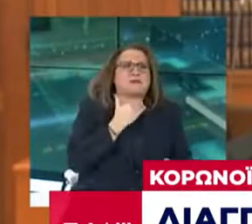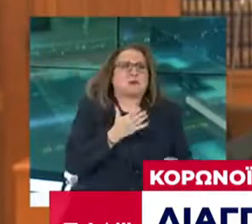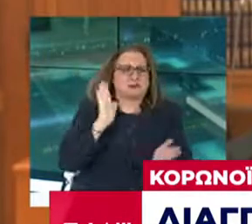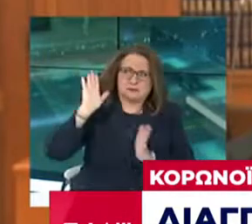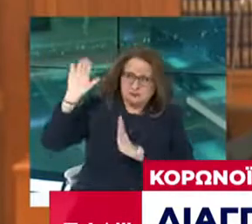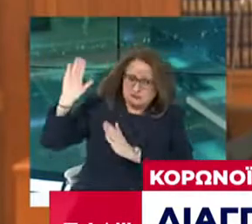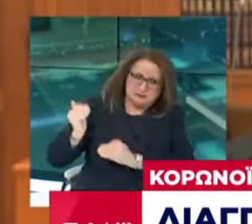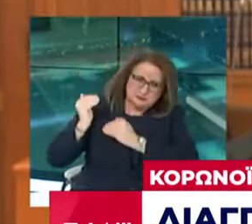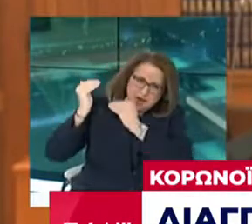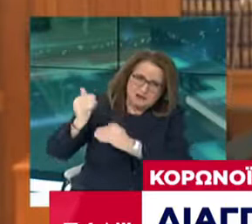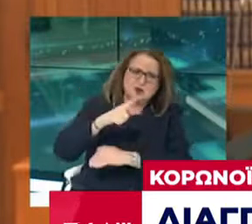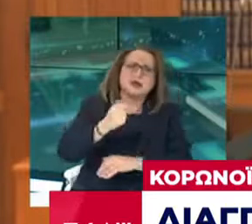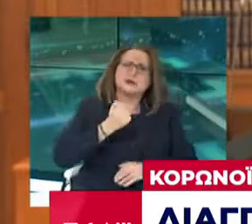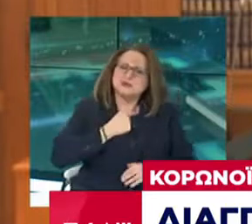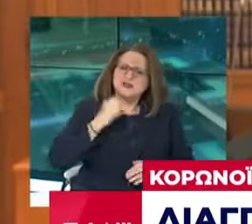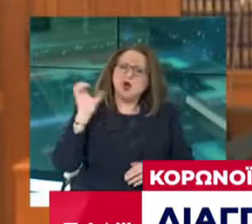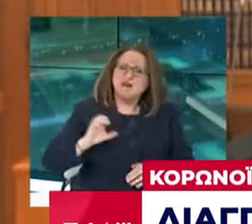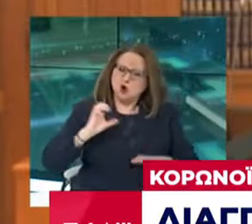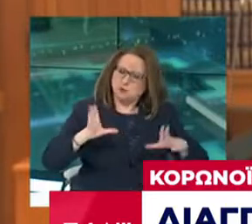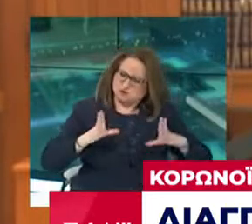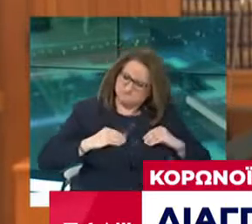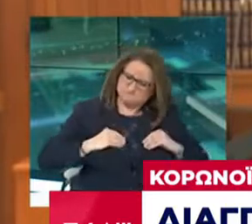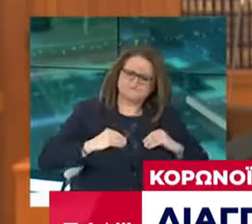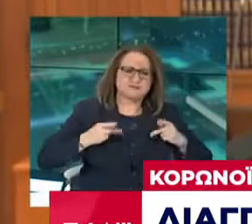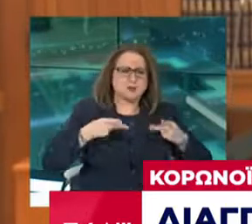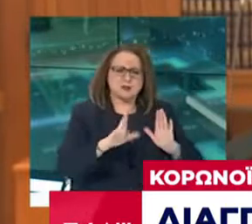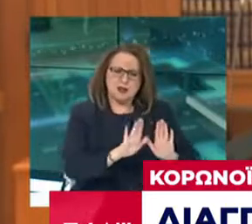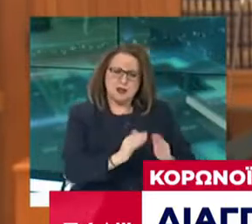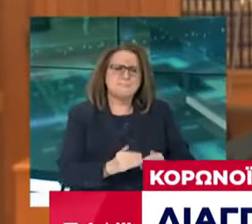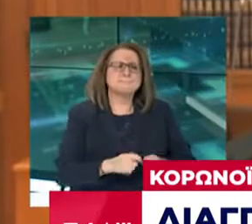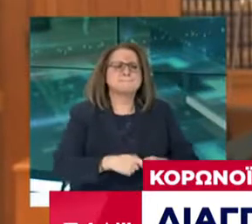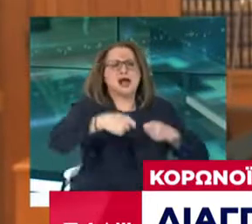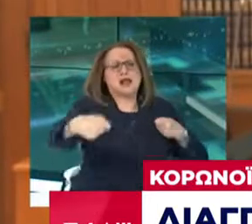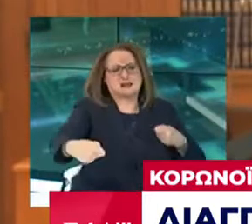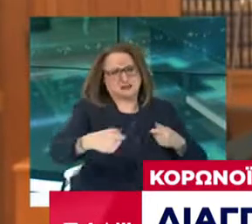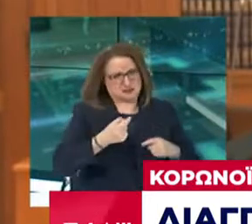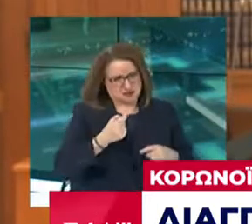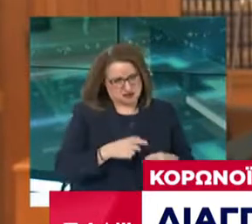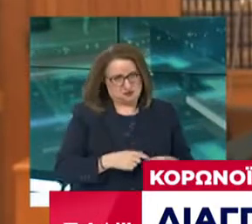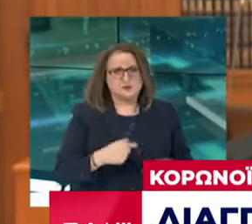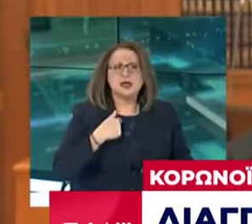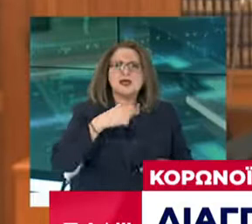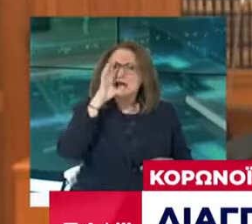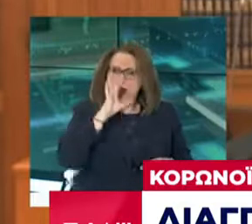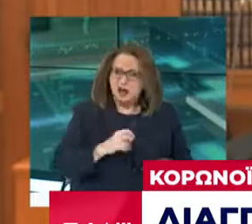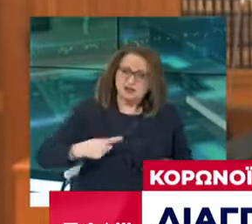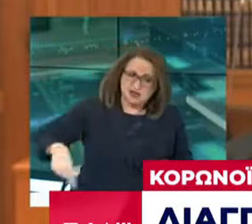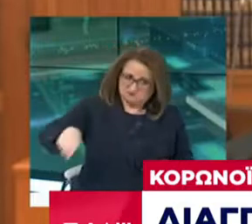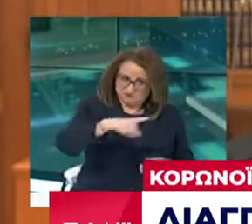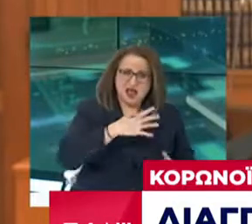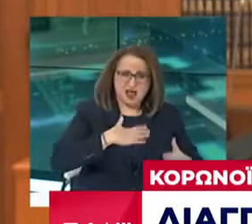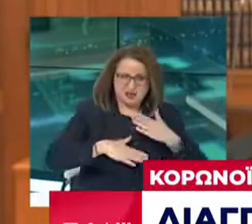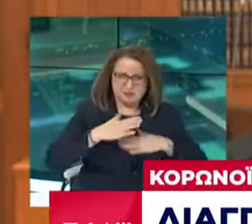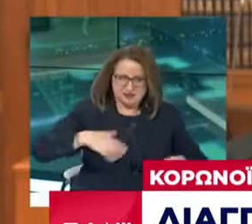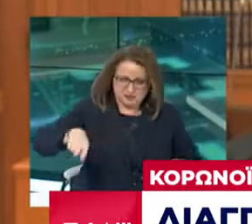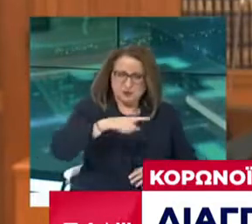της. Αγαπητοί μου συμπολίτες, είναι αλήθεια ότι από τη θέση του Πρωθυπουργού κλήθηκα μέσα σε διάστημα